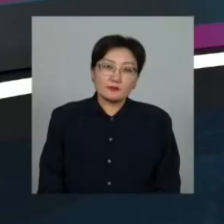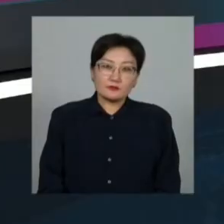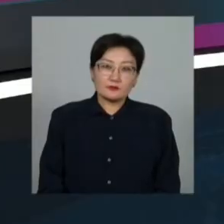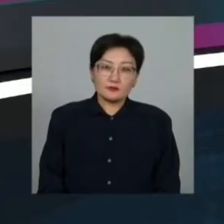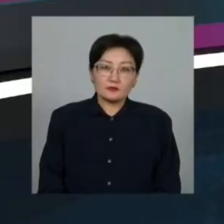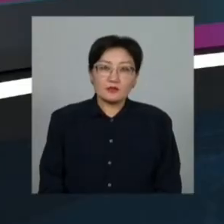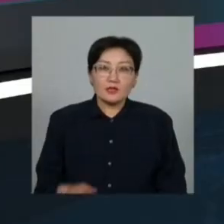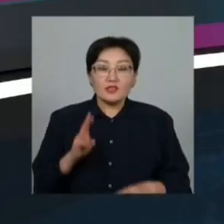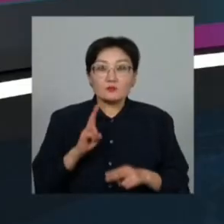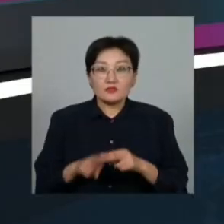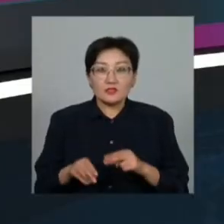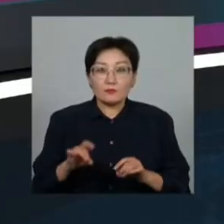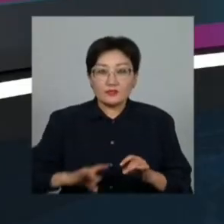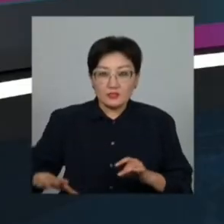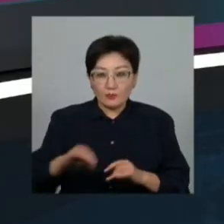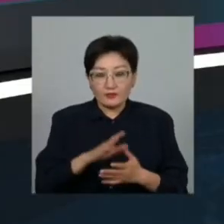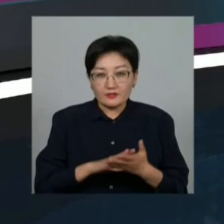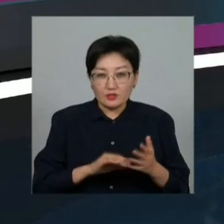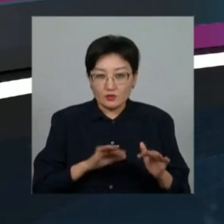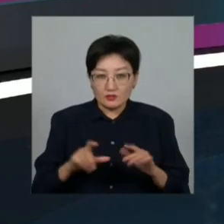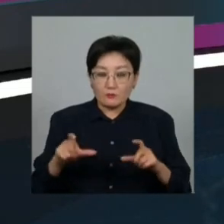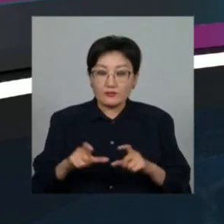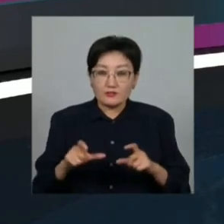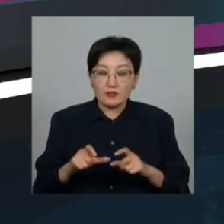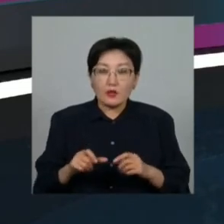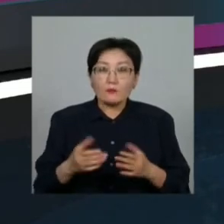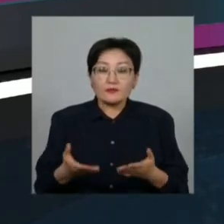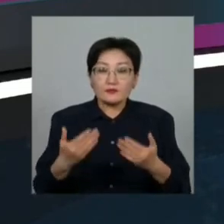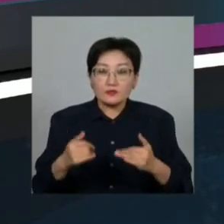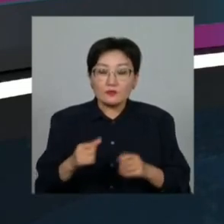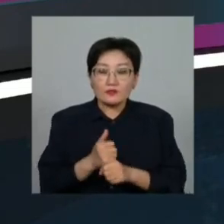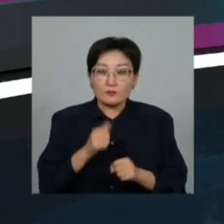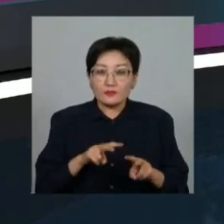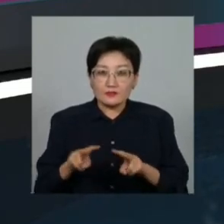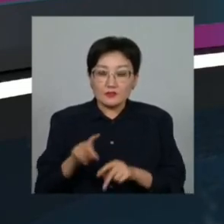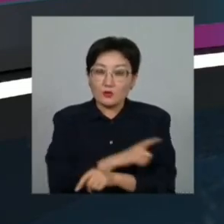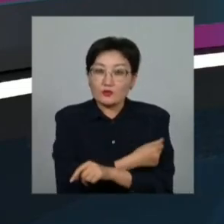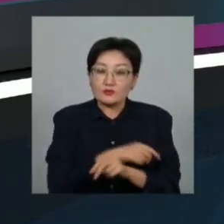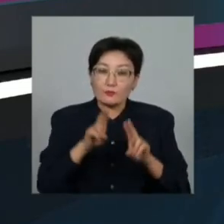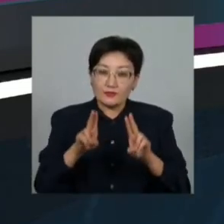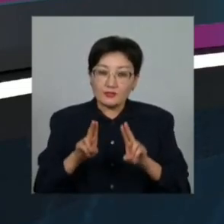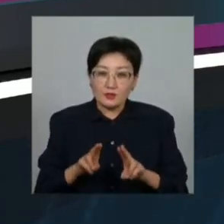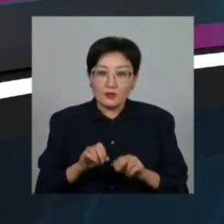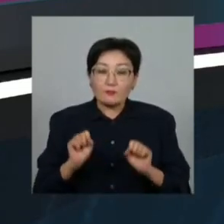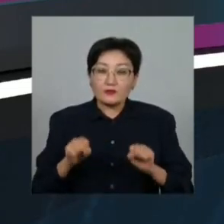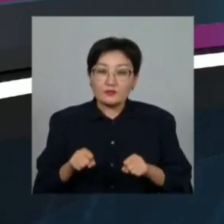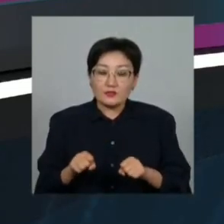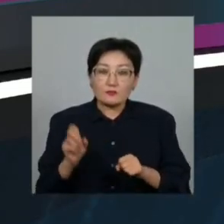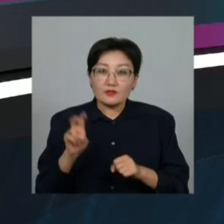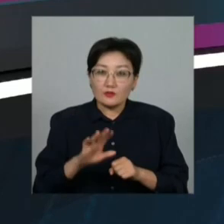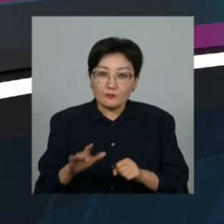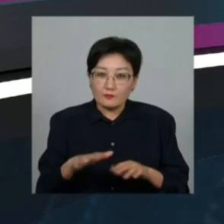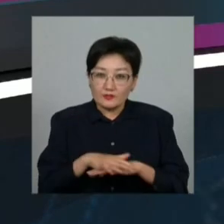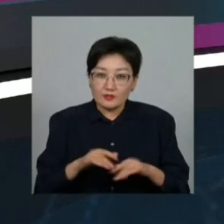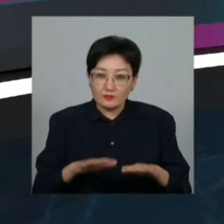в завершении в республике продолжает действовать карантин призываем вас строгость соблюдать меры предосторожности по возможности избегайте мест